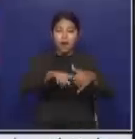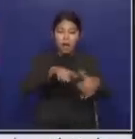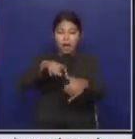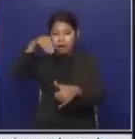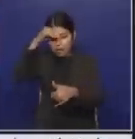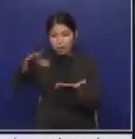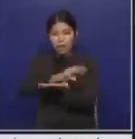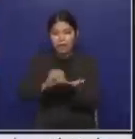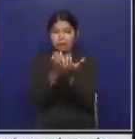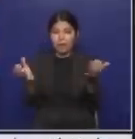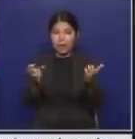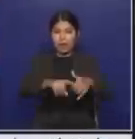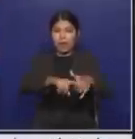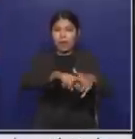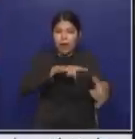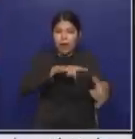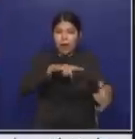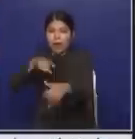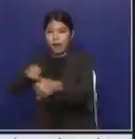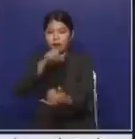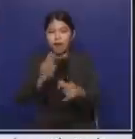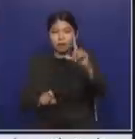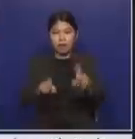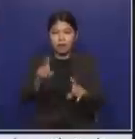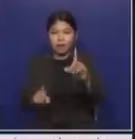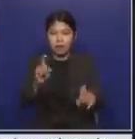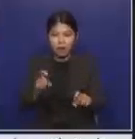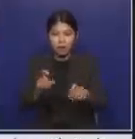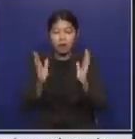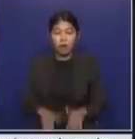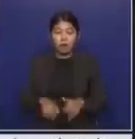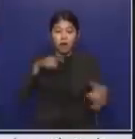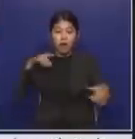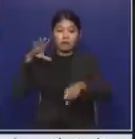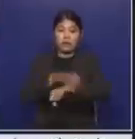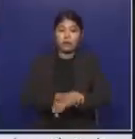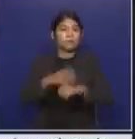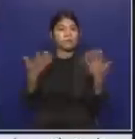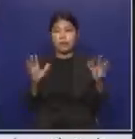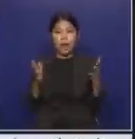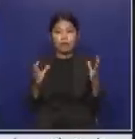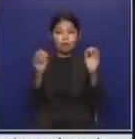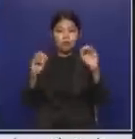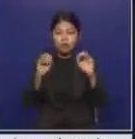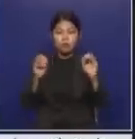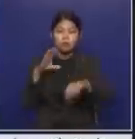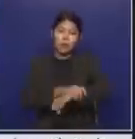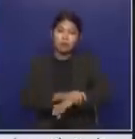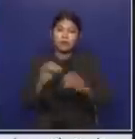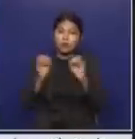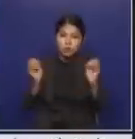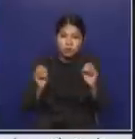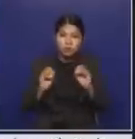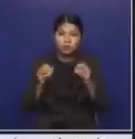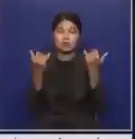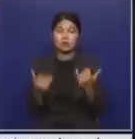นักศึกษาที่มหาเวทย์ธรรมศาสตร์ซึ่งไม่สามารถจับกรุงฆาตกรมาดำเนินคดีได้เลยแม้แต่คนเดียวและเหตุ